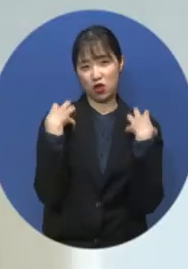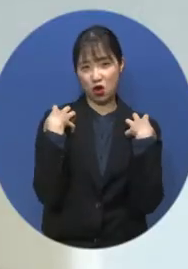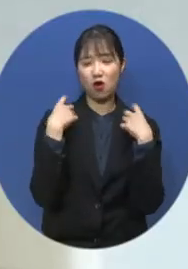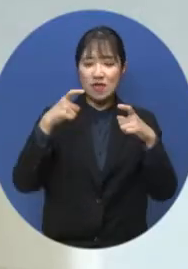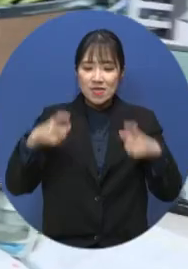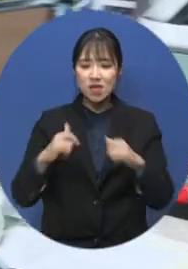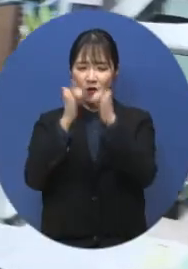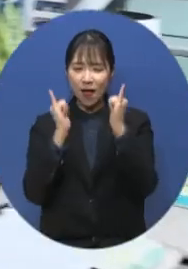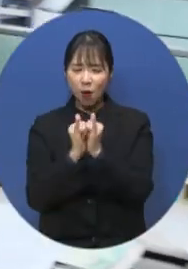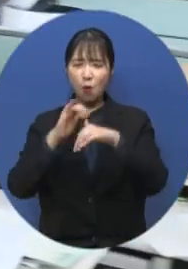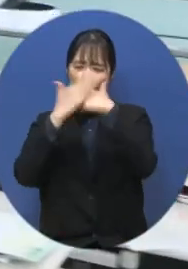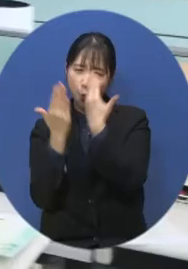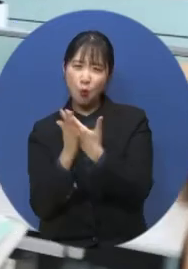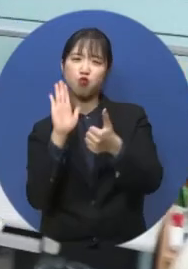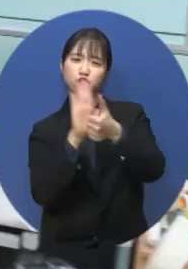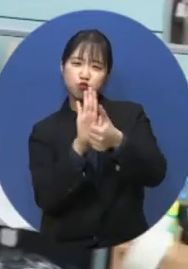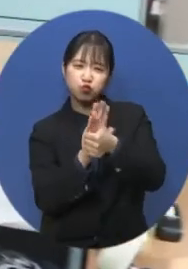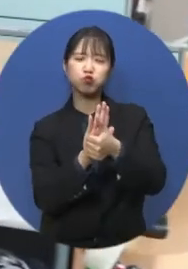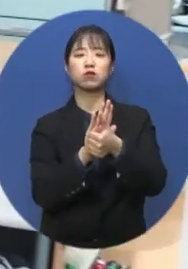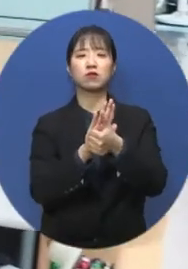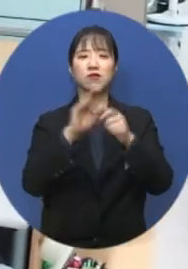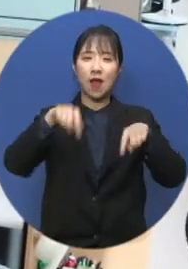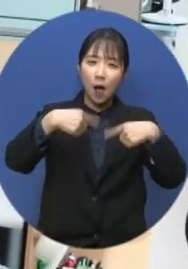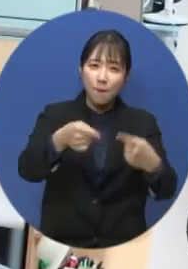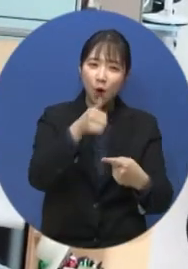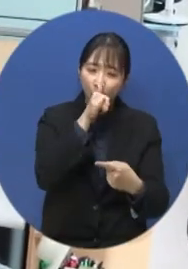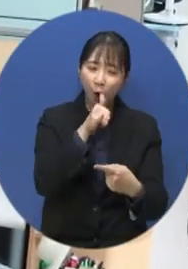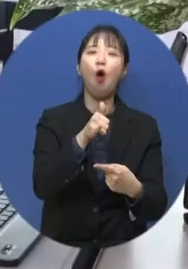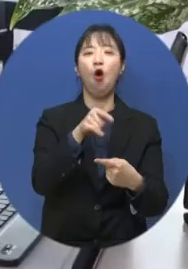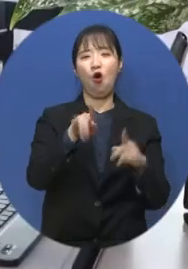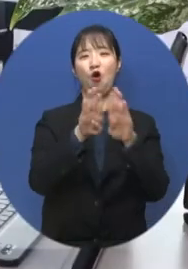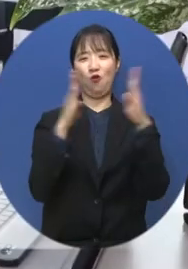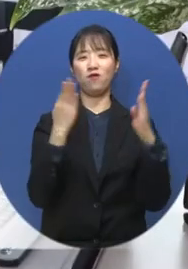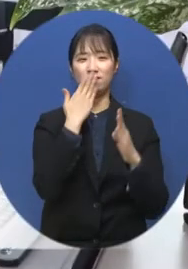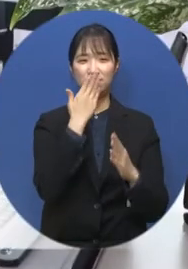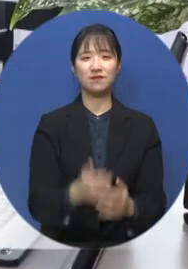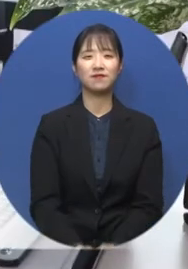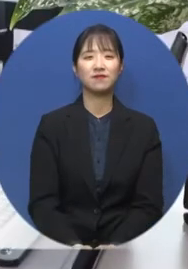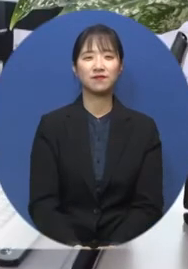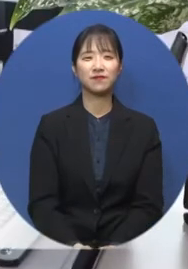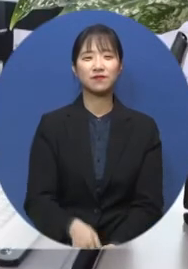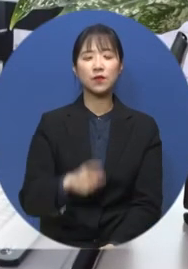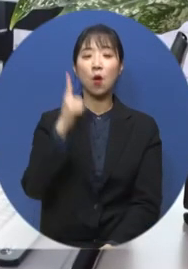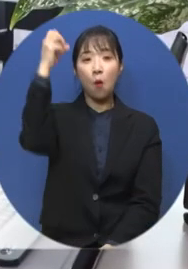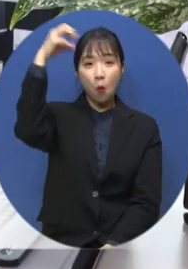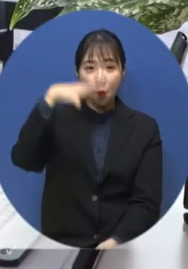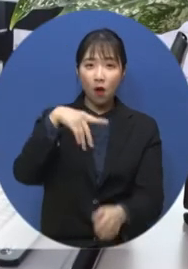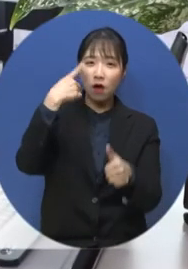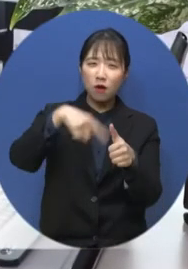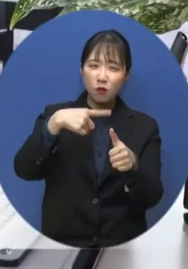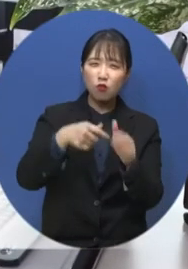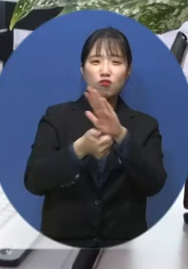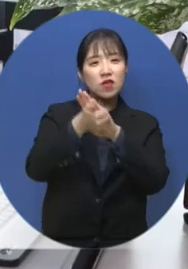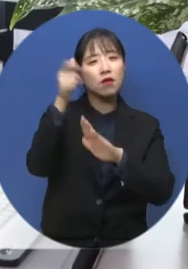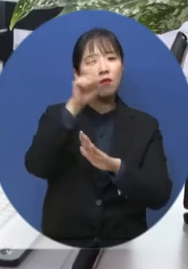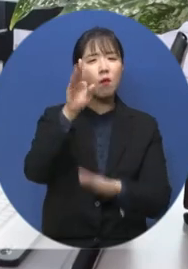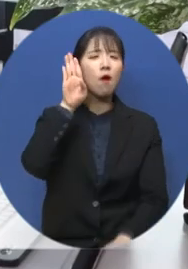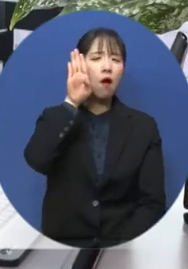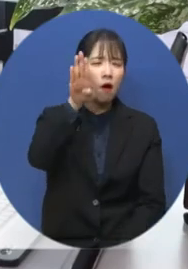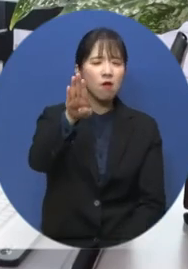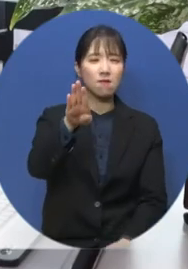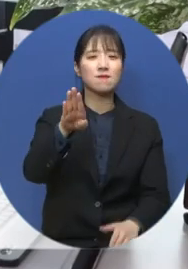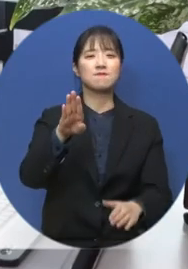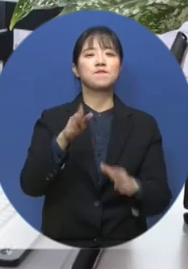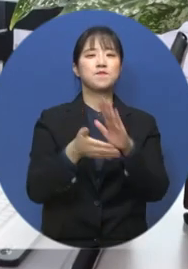지역사회의 적극적인 참여와 지원 덕에 가능했습니다. 고향교육의 비전은 다 함께 손잡고 미래를